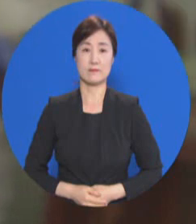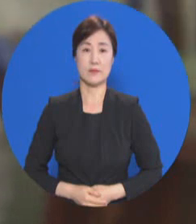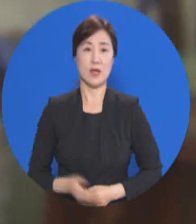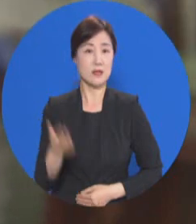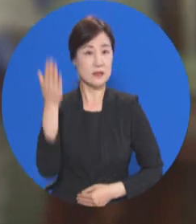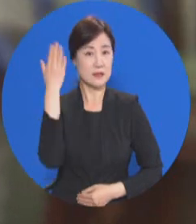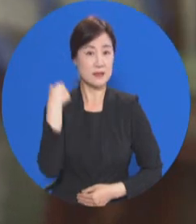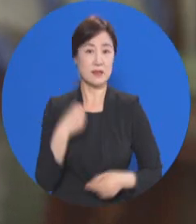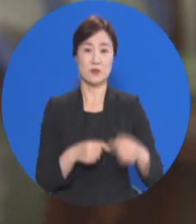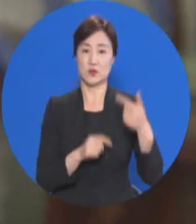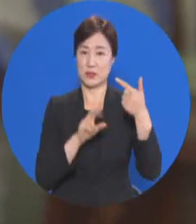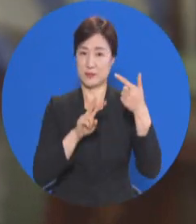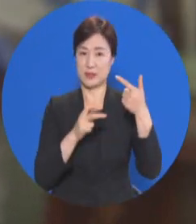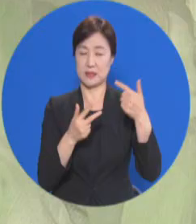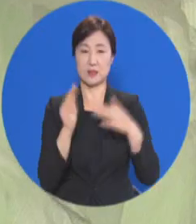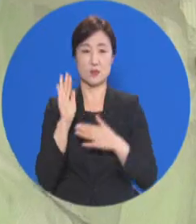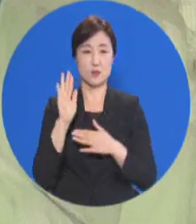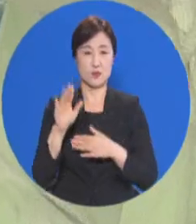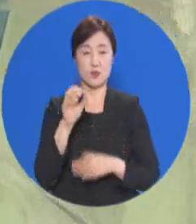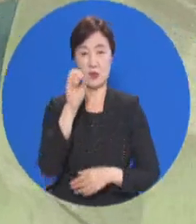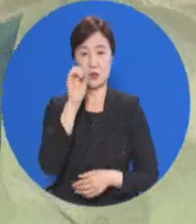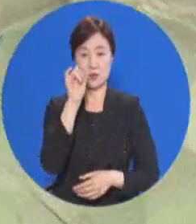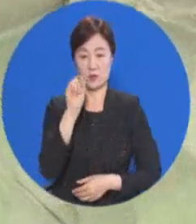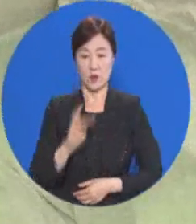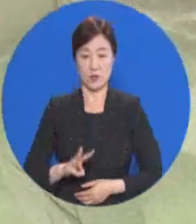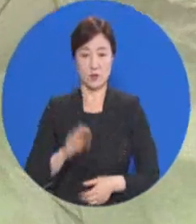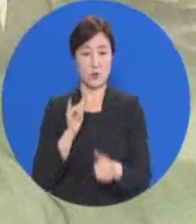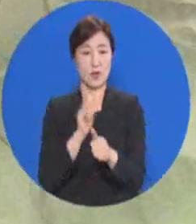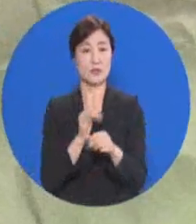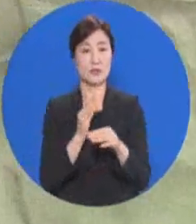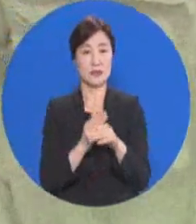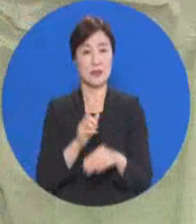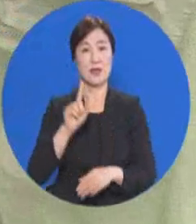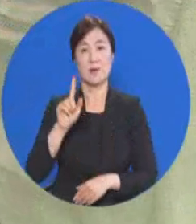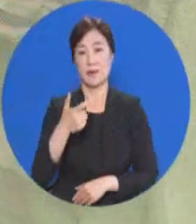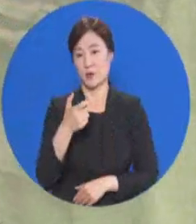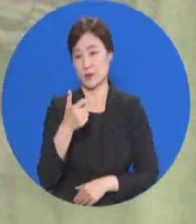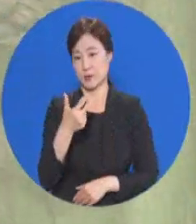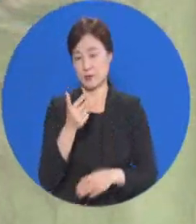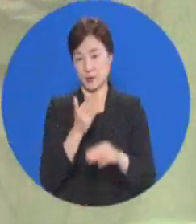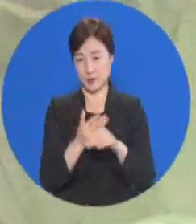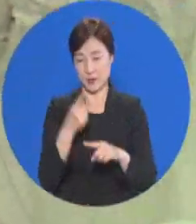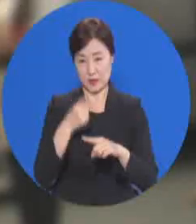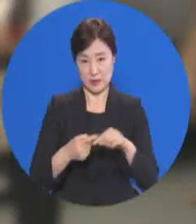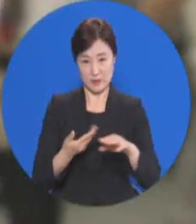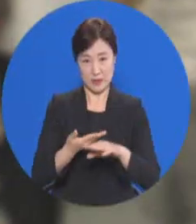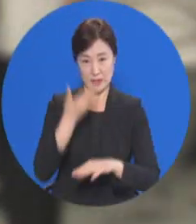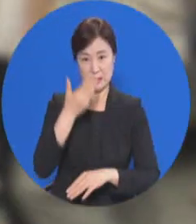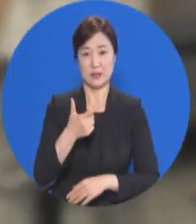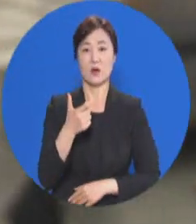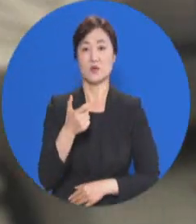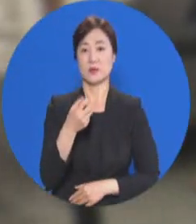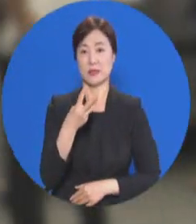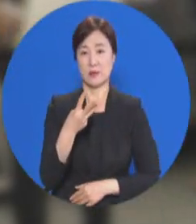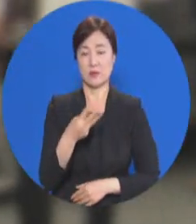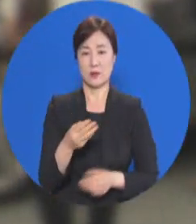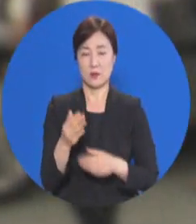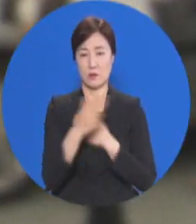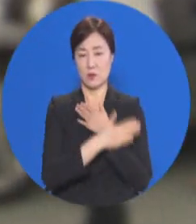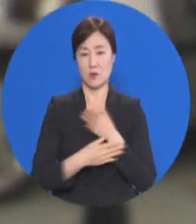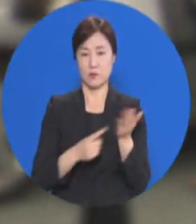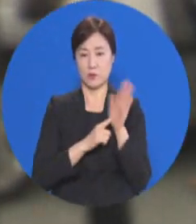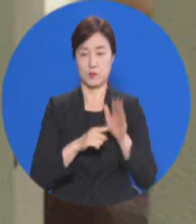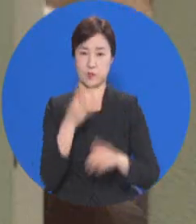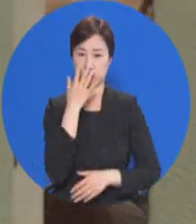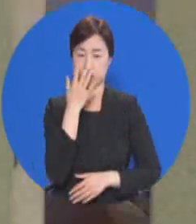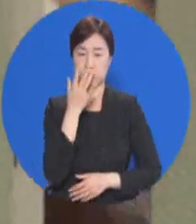지난 27일 이후 광주 확진자 154명 가운데 절반에 가까운 67명이 무증상 확진자입니다. 대전